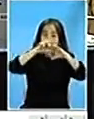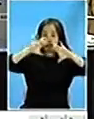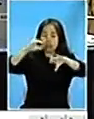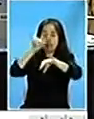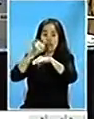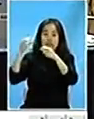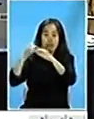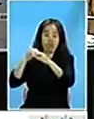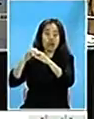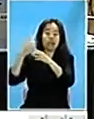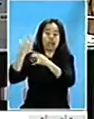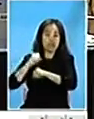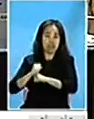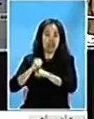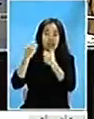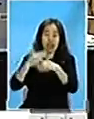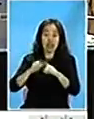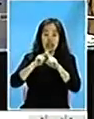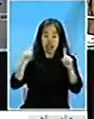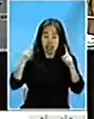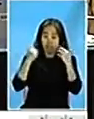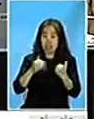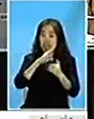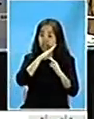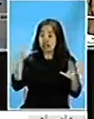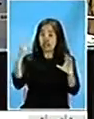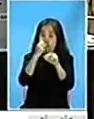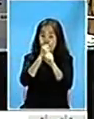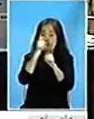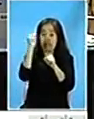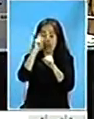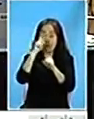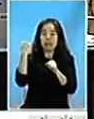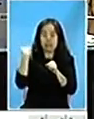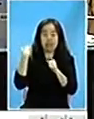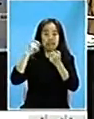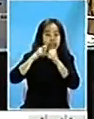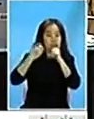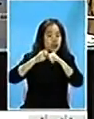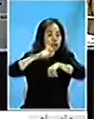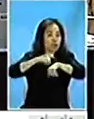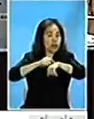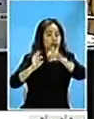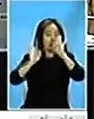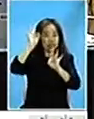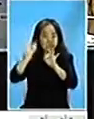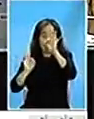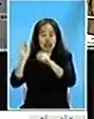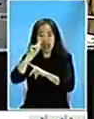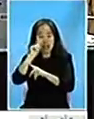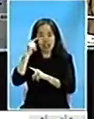ในเมื่อวิปสองฝ่ายหารือได้ข้อสรุปตรงกันตามนั้นอาจจะมีปัญหาเรื่องเวลาเล็กน้อยซึ่งก็ไม่น่